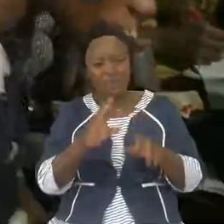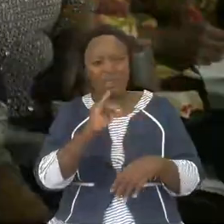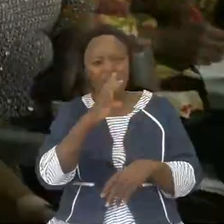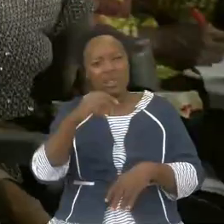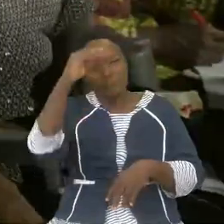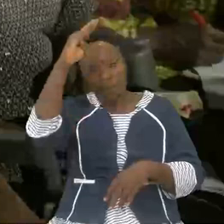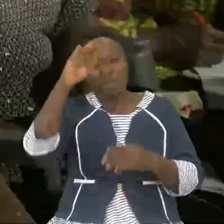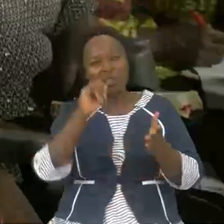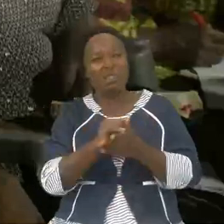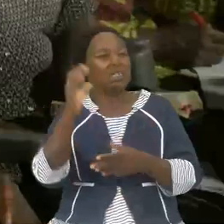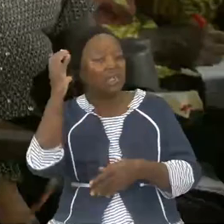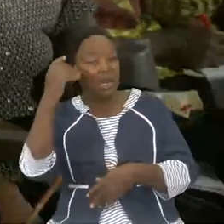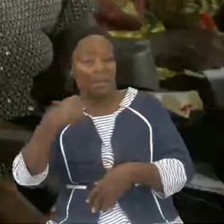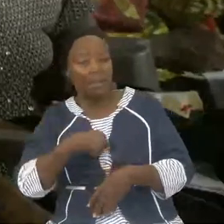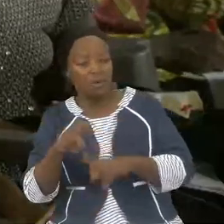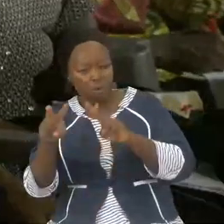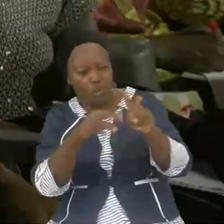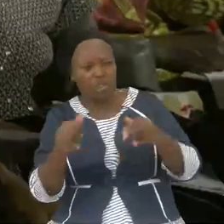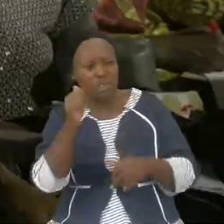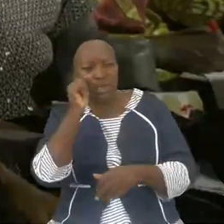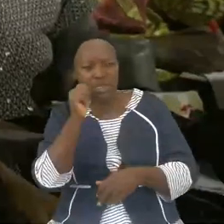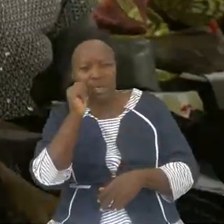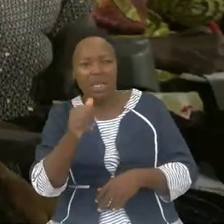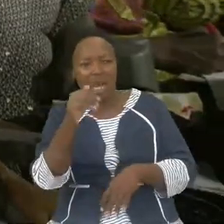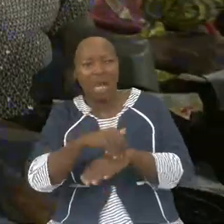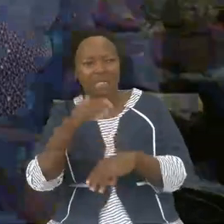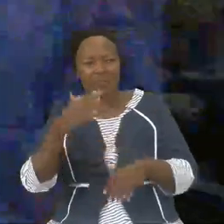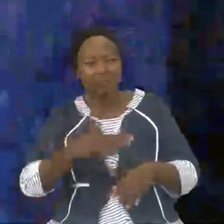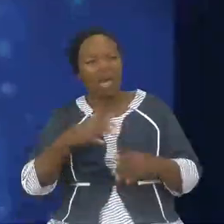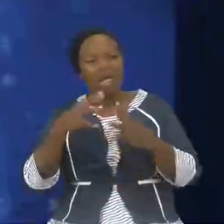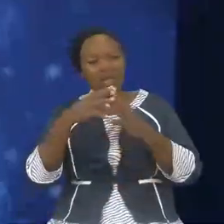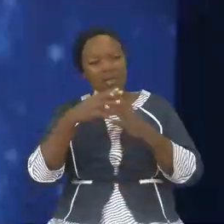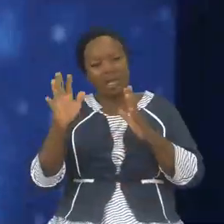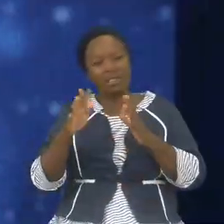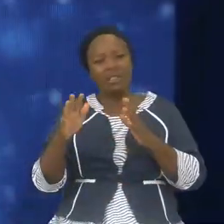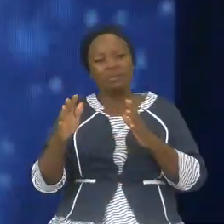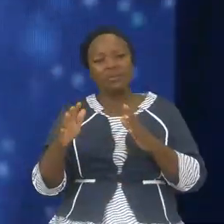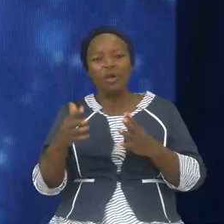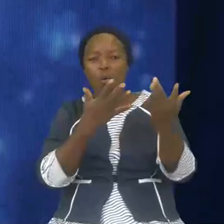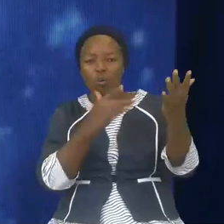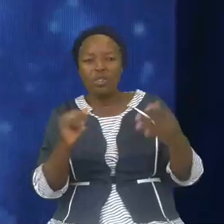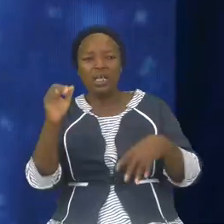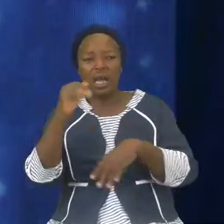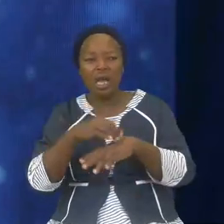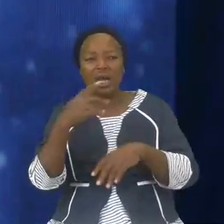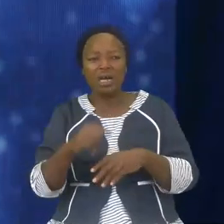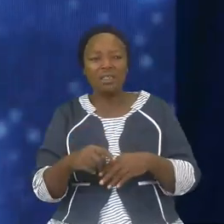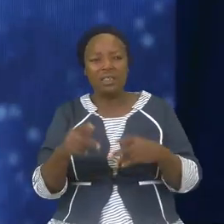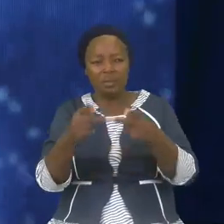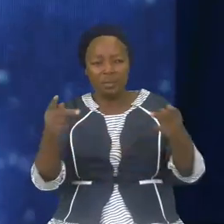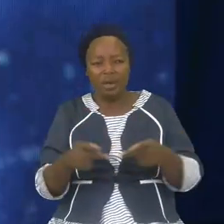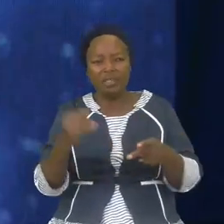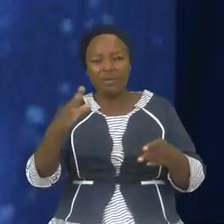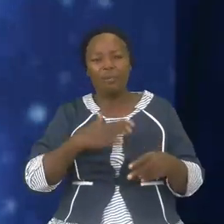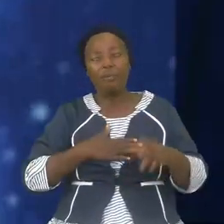l'homme qui m'écoute, qui veille chaque jour à mes portes et qui en garde